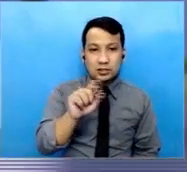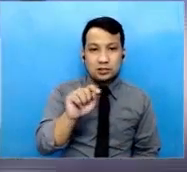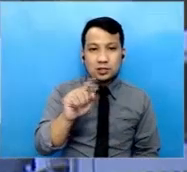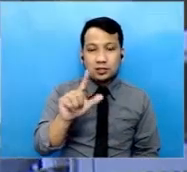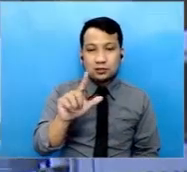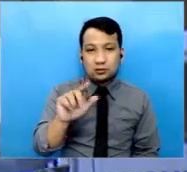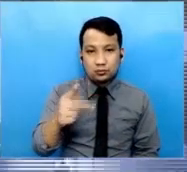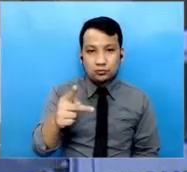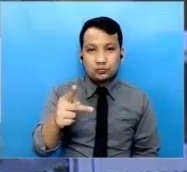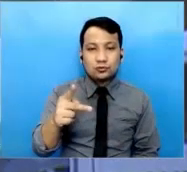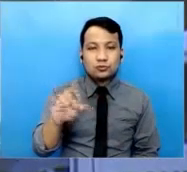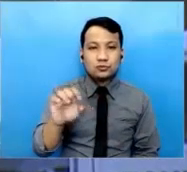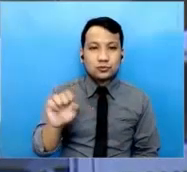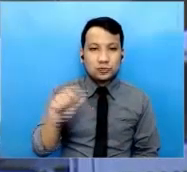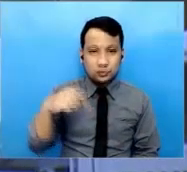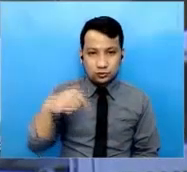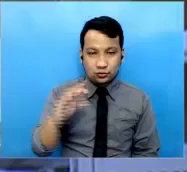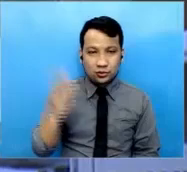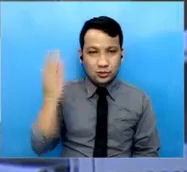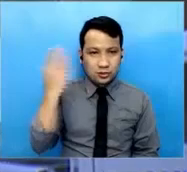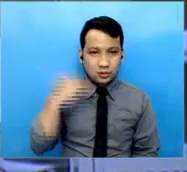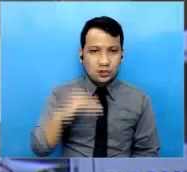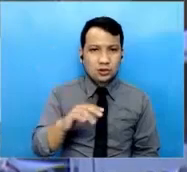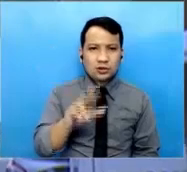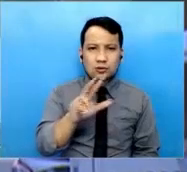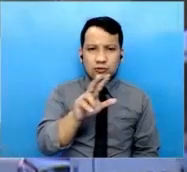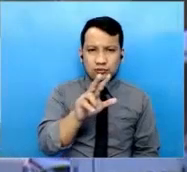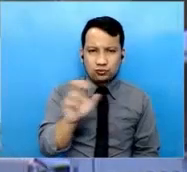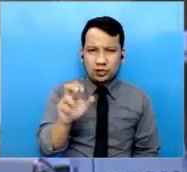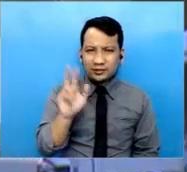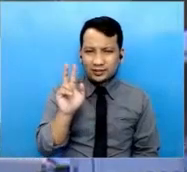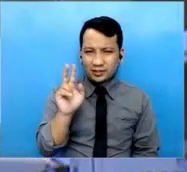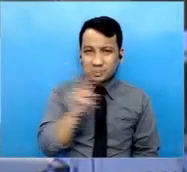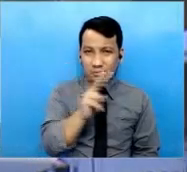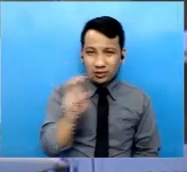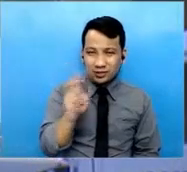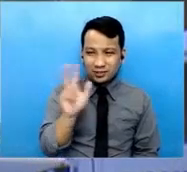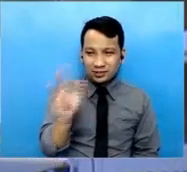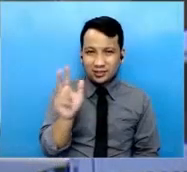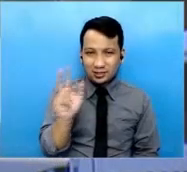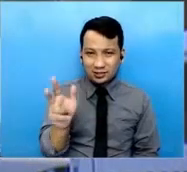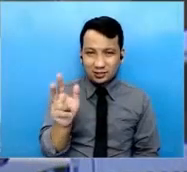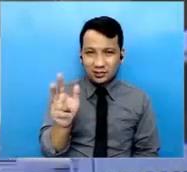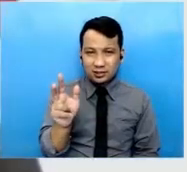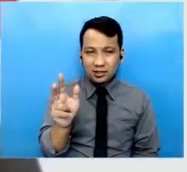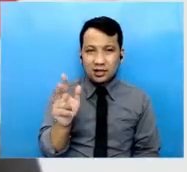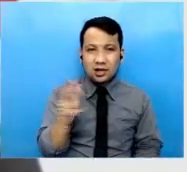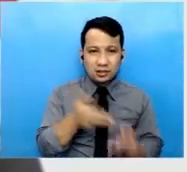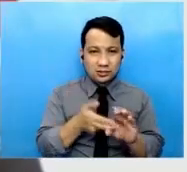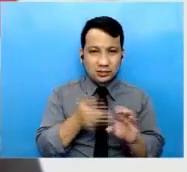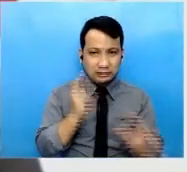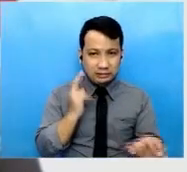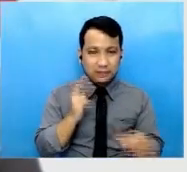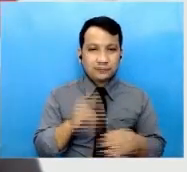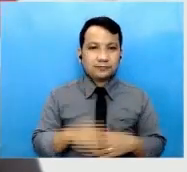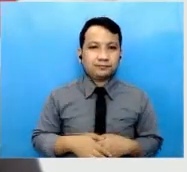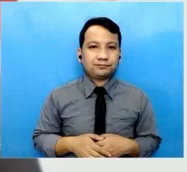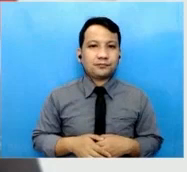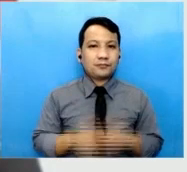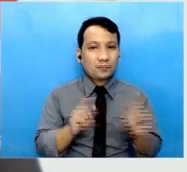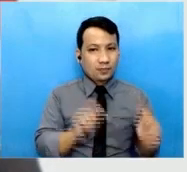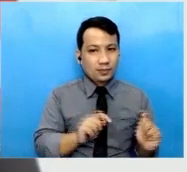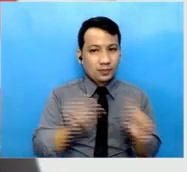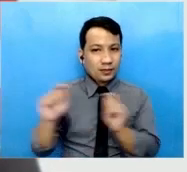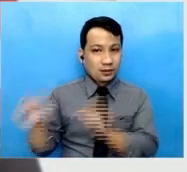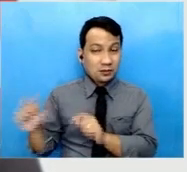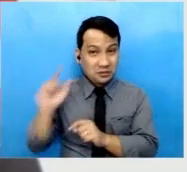City, mula Enero, nasa 230 nurse na ang umalis. Yung iba naman, nilipat na lang ng call